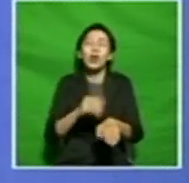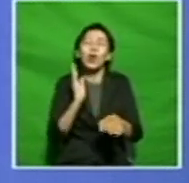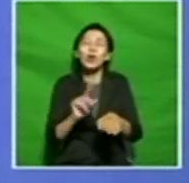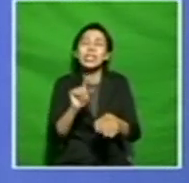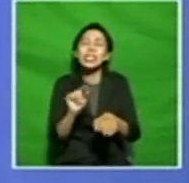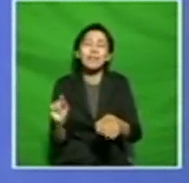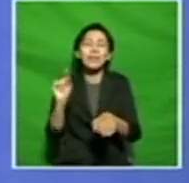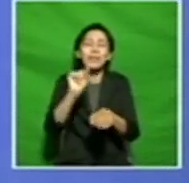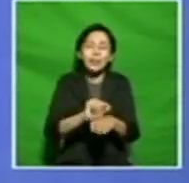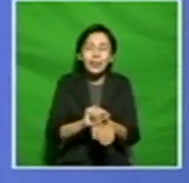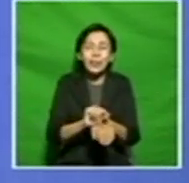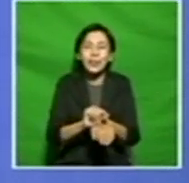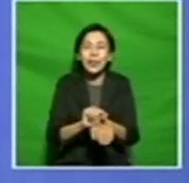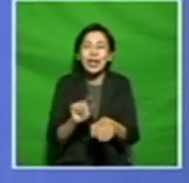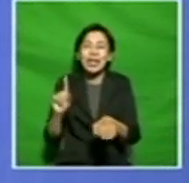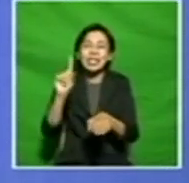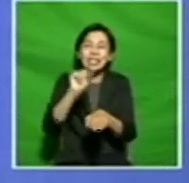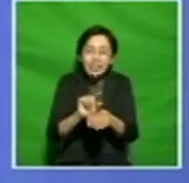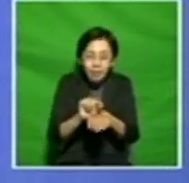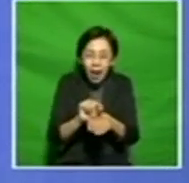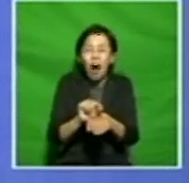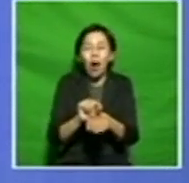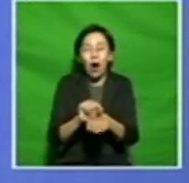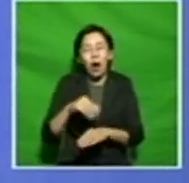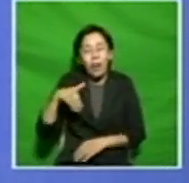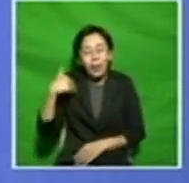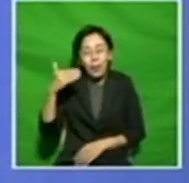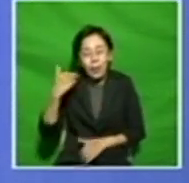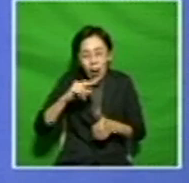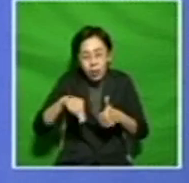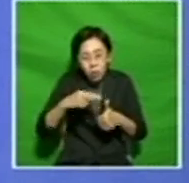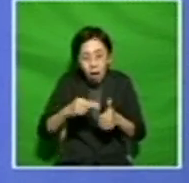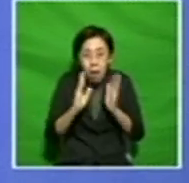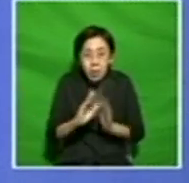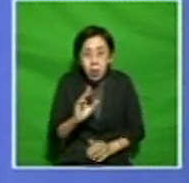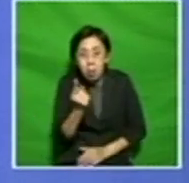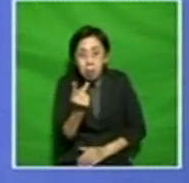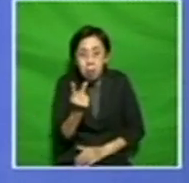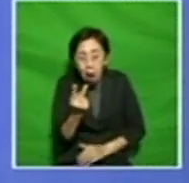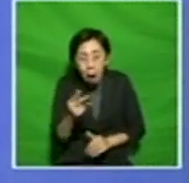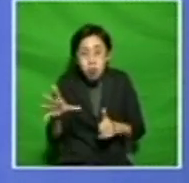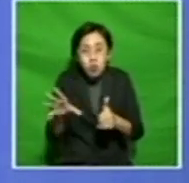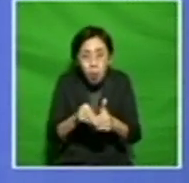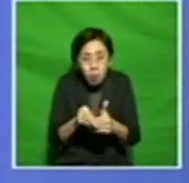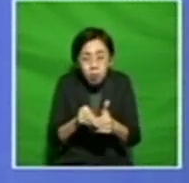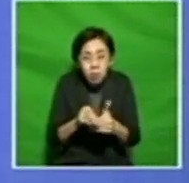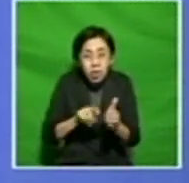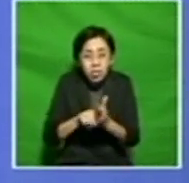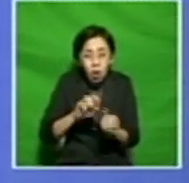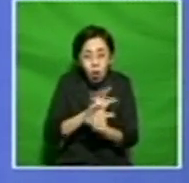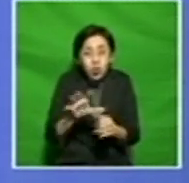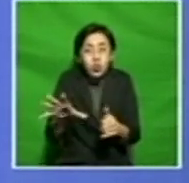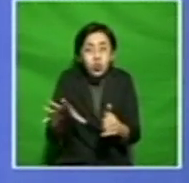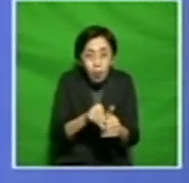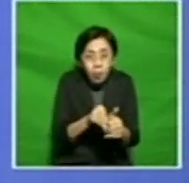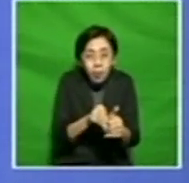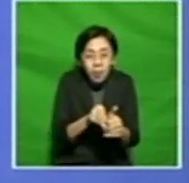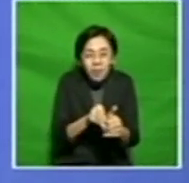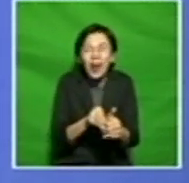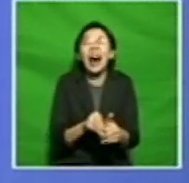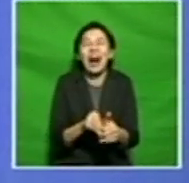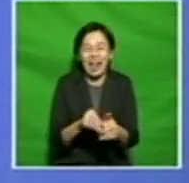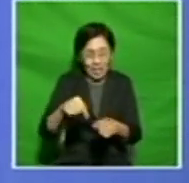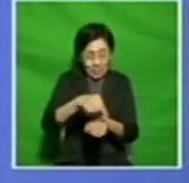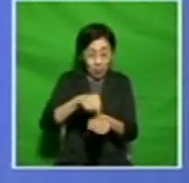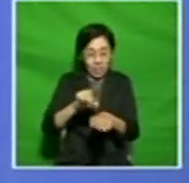นนั้นวันหนึ่งตรวจพบว่า1หรือ2คนในนั้นเป็นโรคโควิดเขาจะเรียกทั้ง